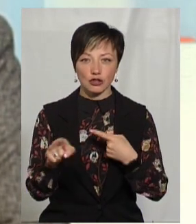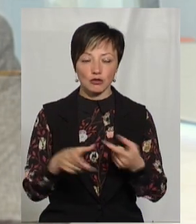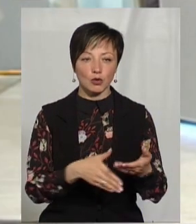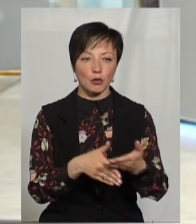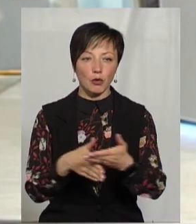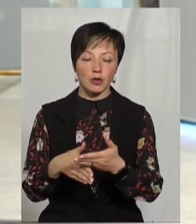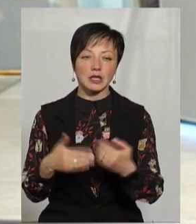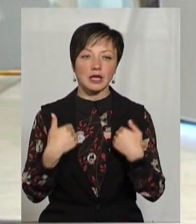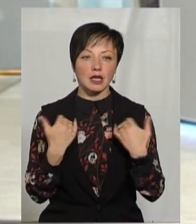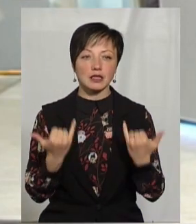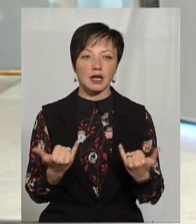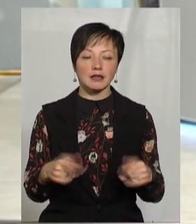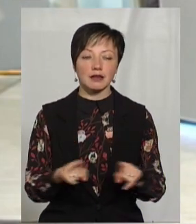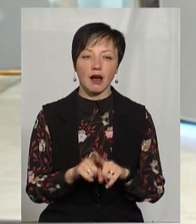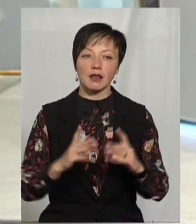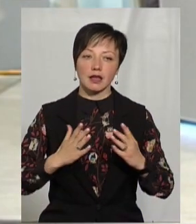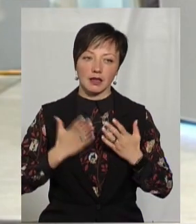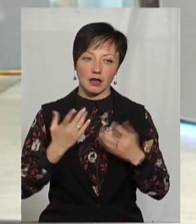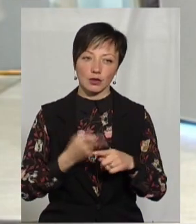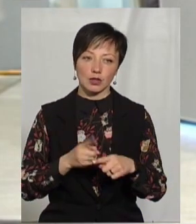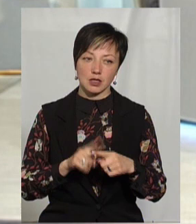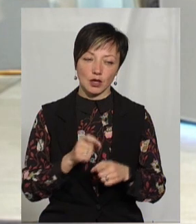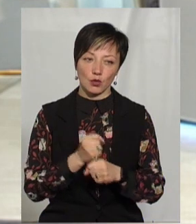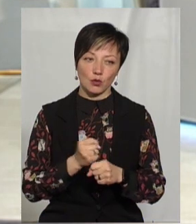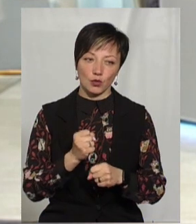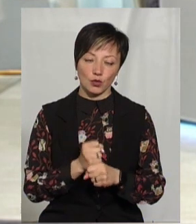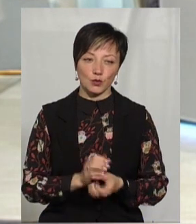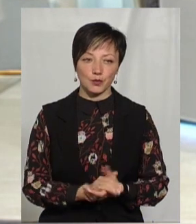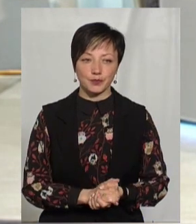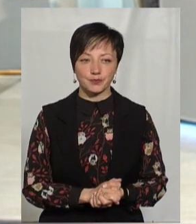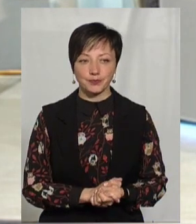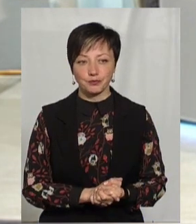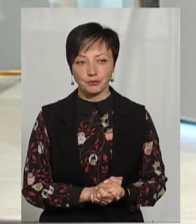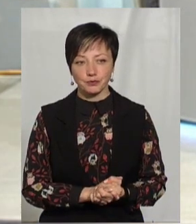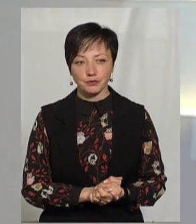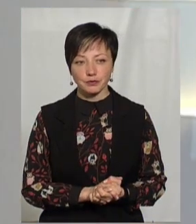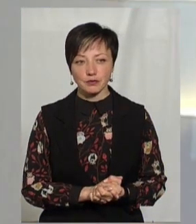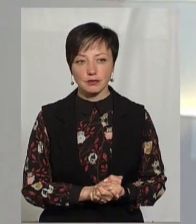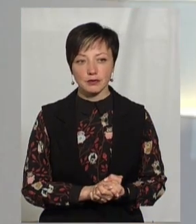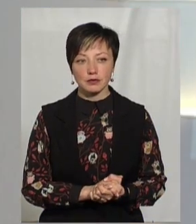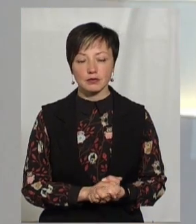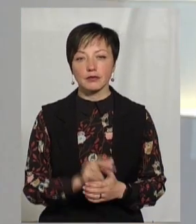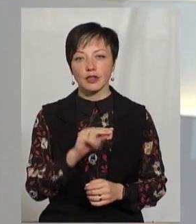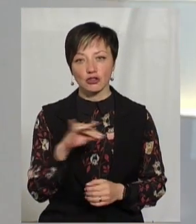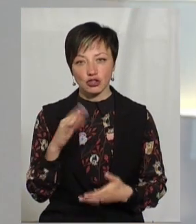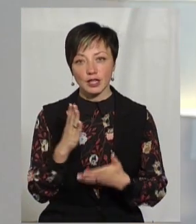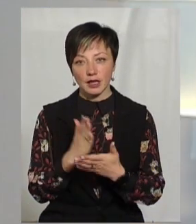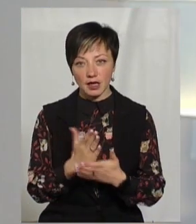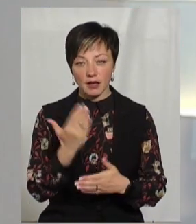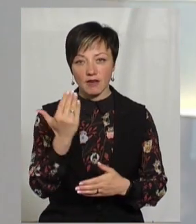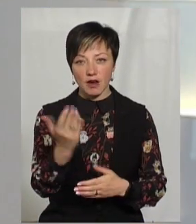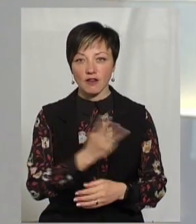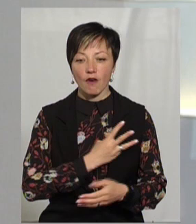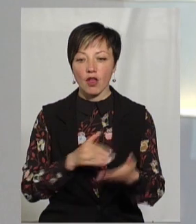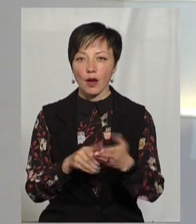допомогти. Тому я зараз так натхнено намагаюся іншим допомагати. А чи є ще серед ваших